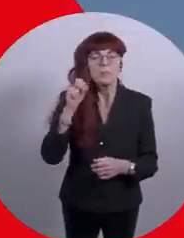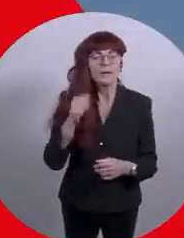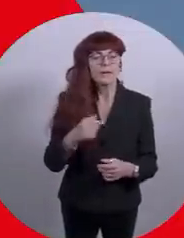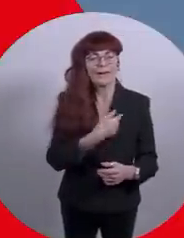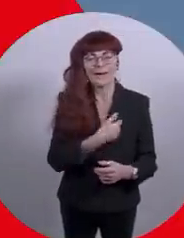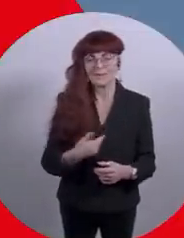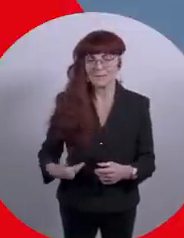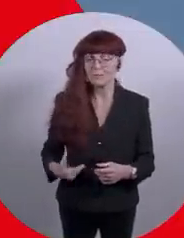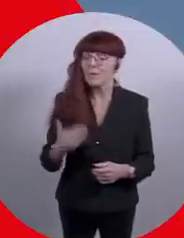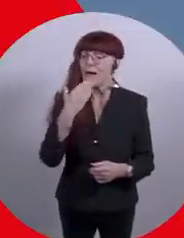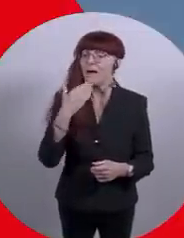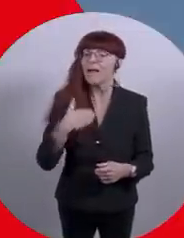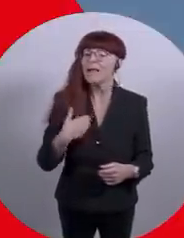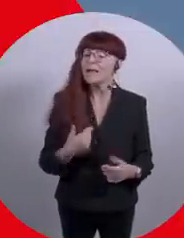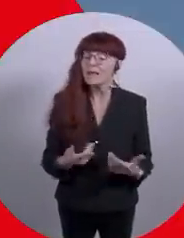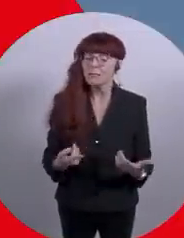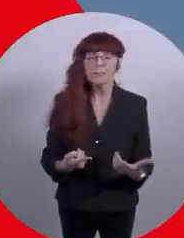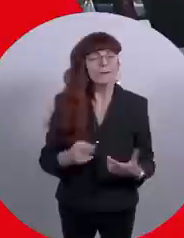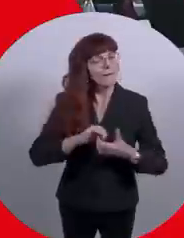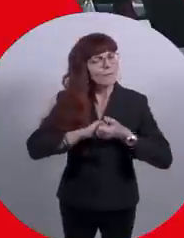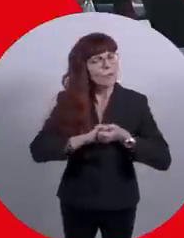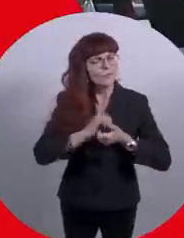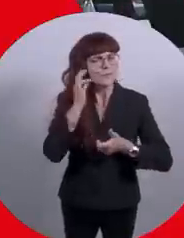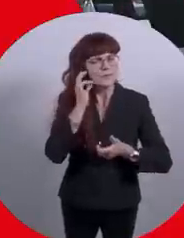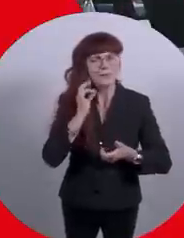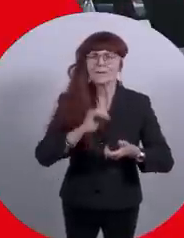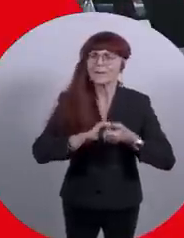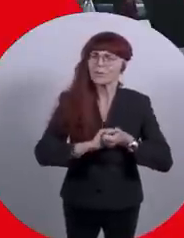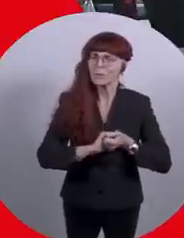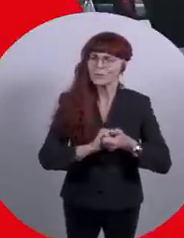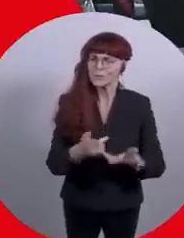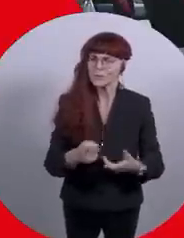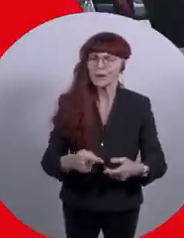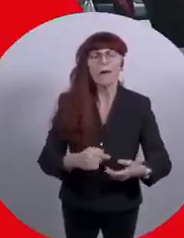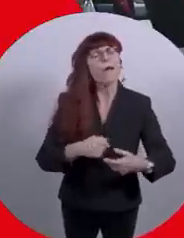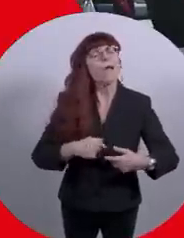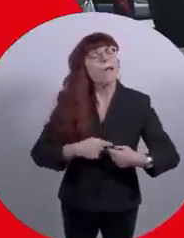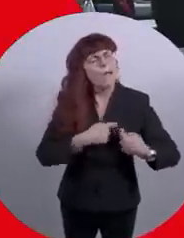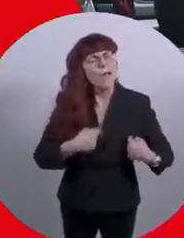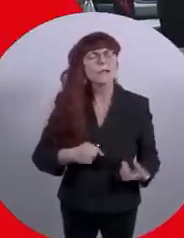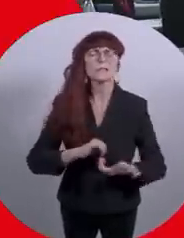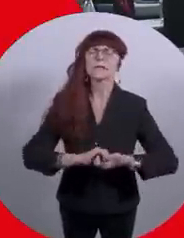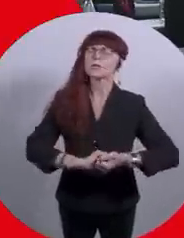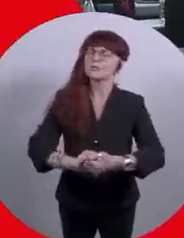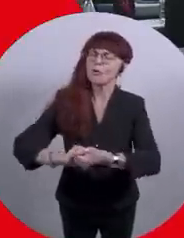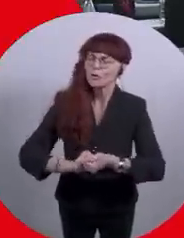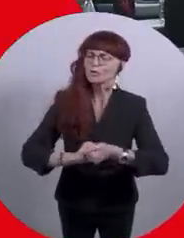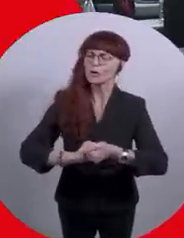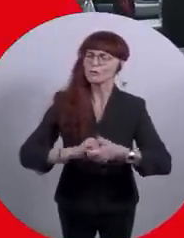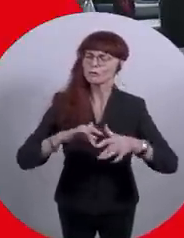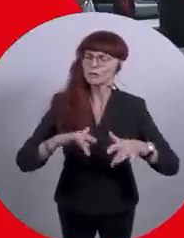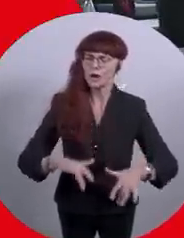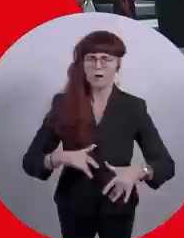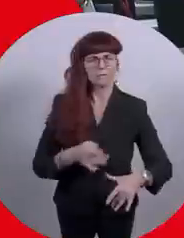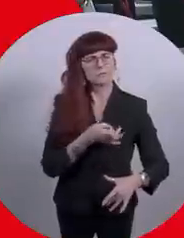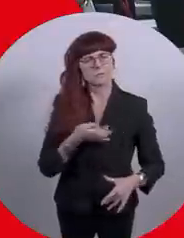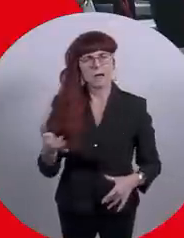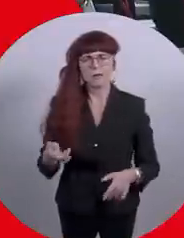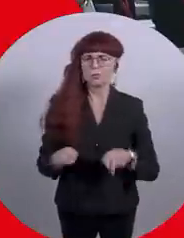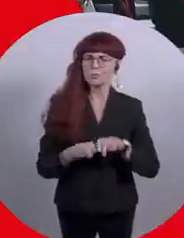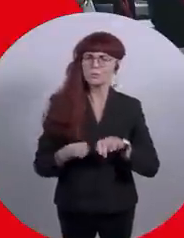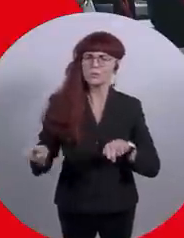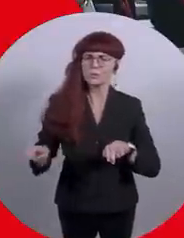liebe Genossen auch ein herzliches Freundschaft hier vom tagungspräsidium Christian Deutsch hat es bereits